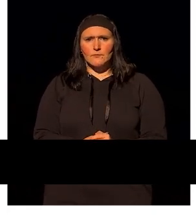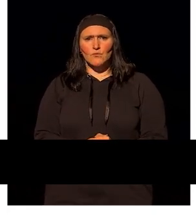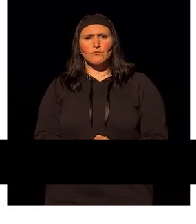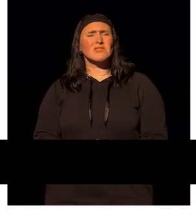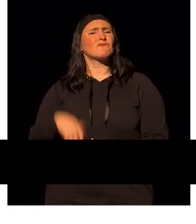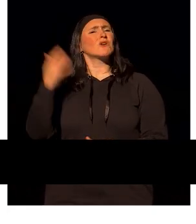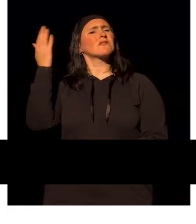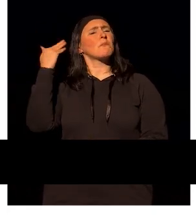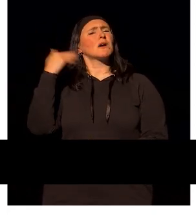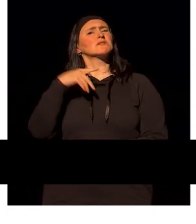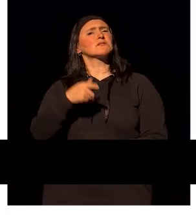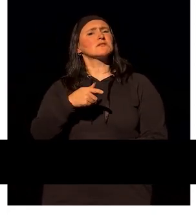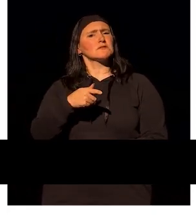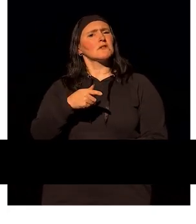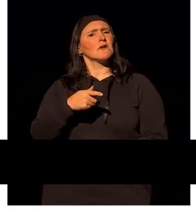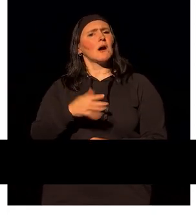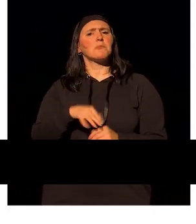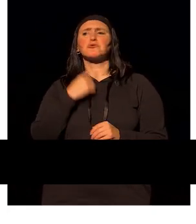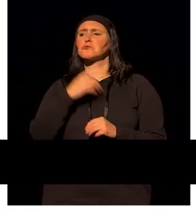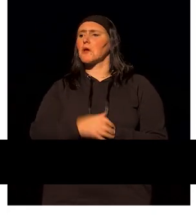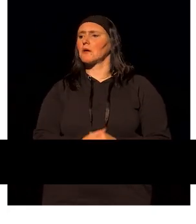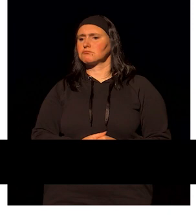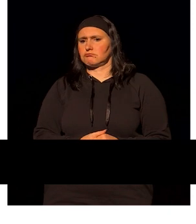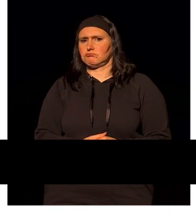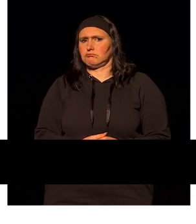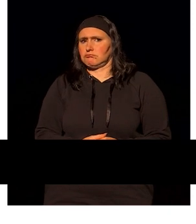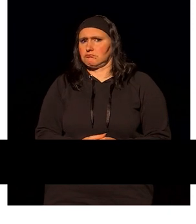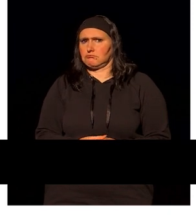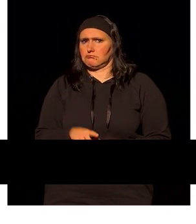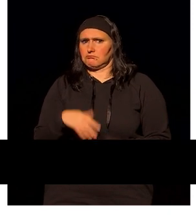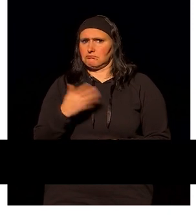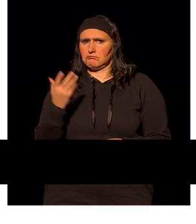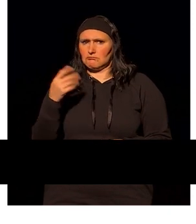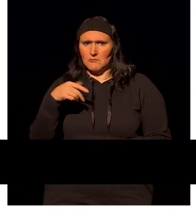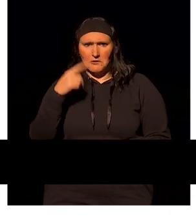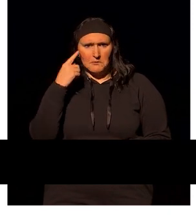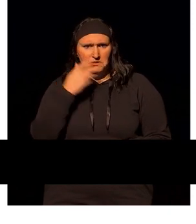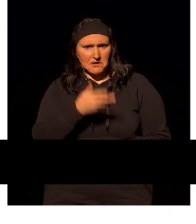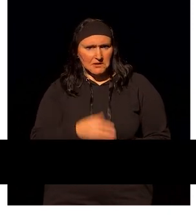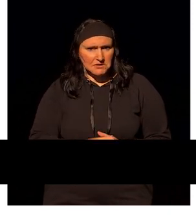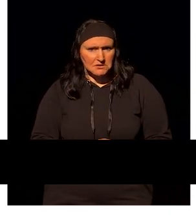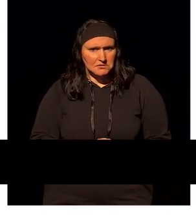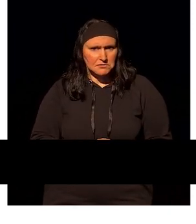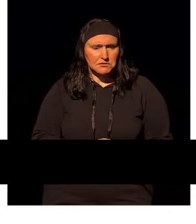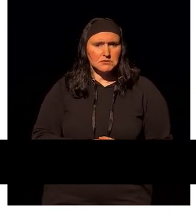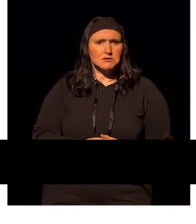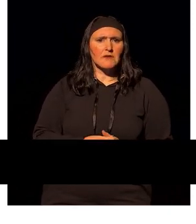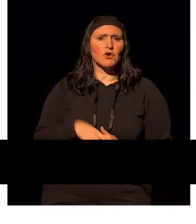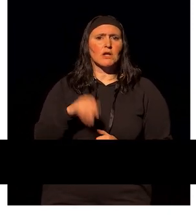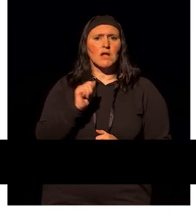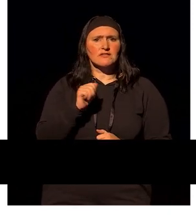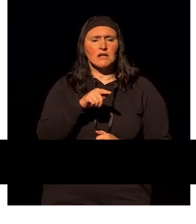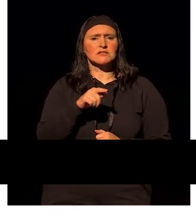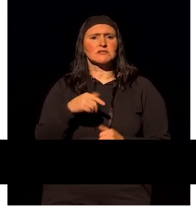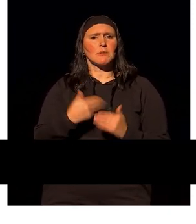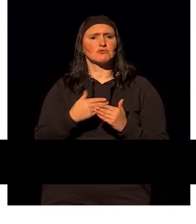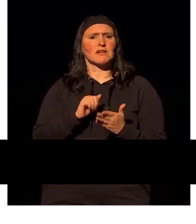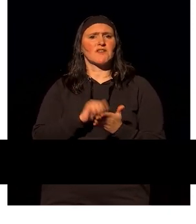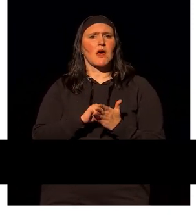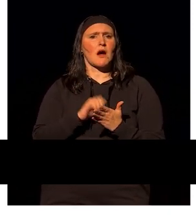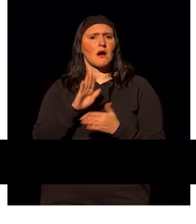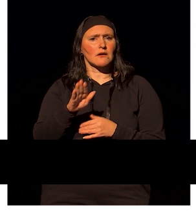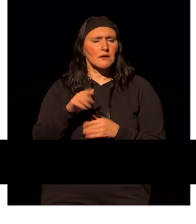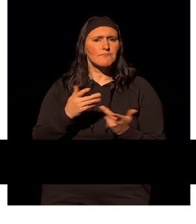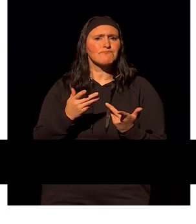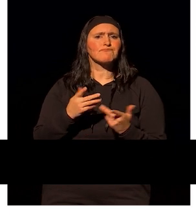wie fast schon wie Ladenhüter. Der Verlag von Günter Anders hat sich mit großem Engagement